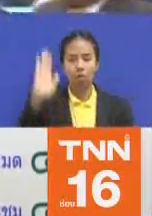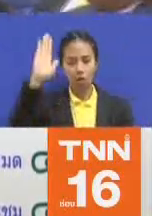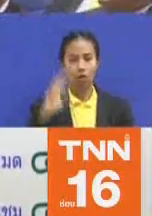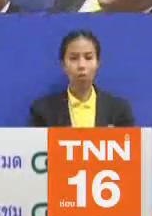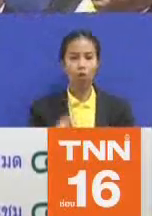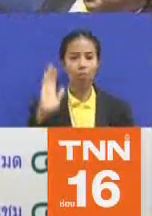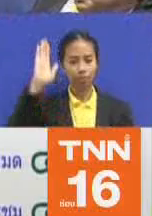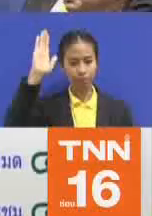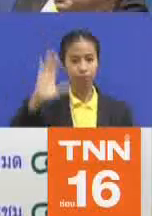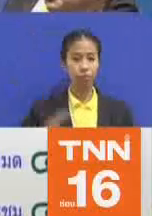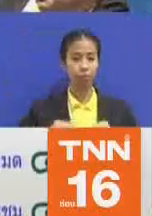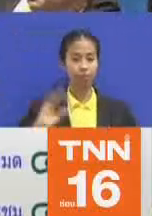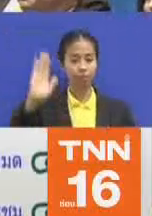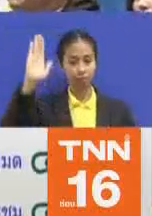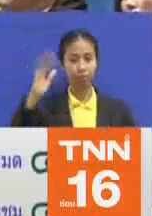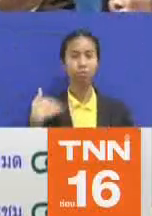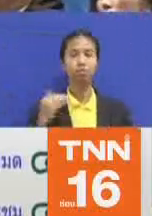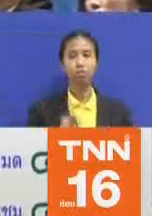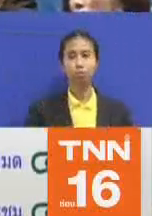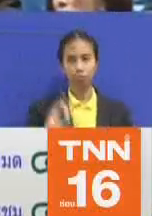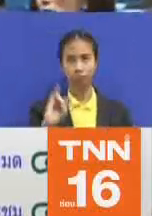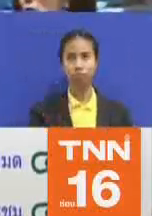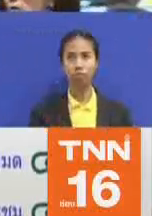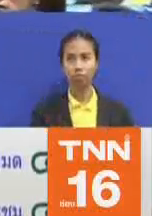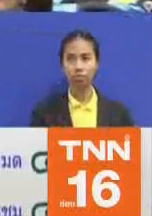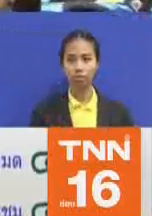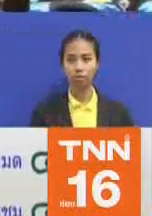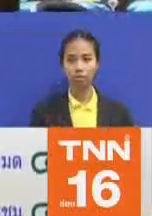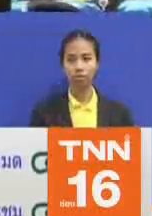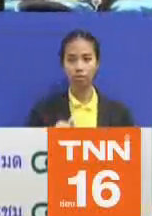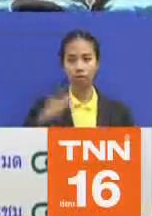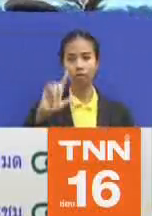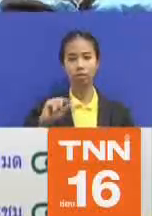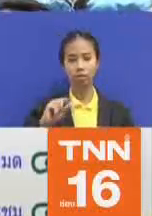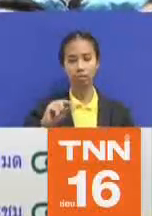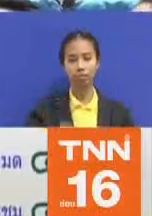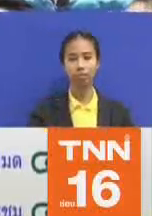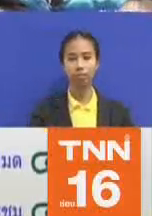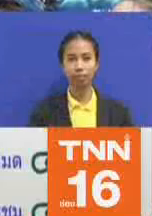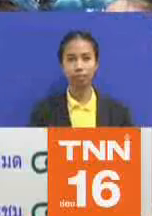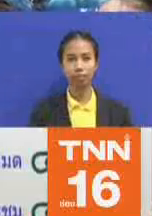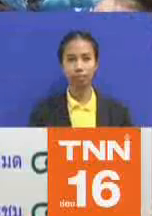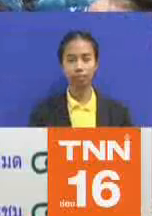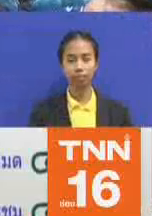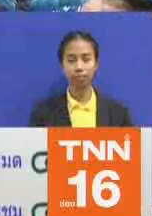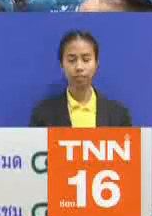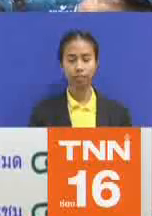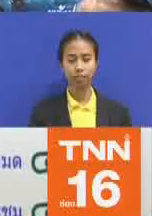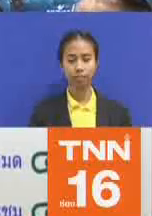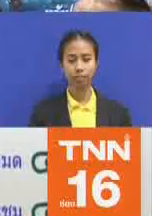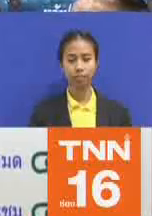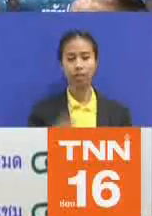ครับมีผู้รับรอง ครับสสจากฝั่งพรรคเพื่อไทยจำได้เสนอให้มีการยุติการอภิปรายยติที่เกิดขึ้นเมื่อช่วงเช้า2ย